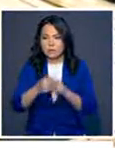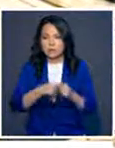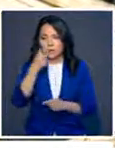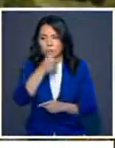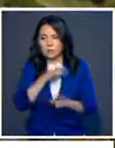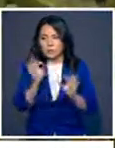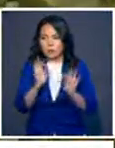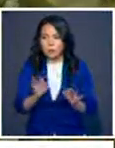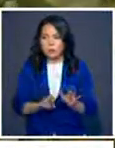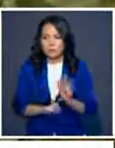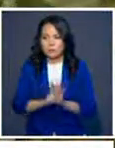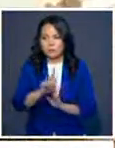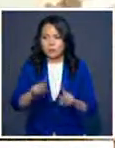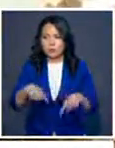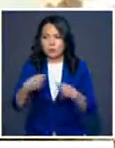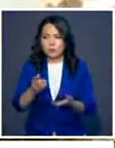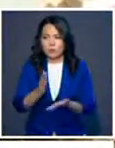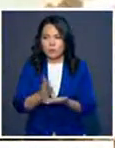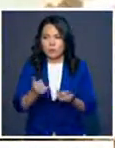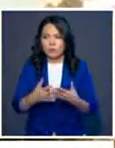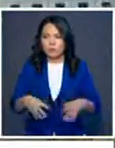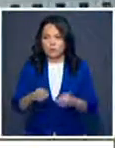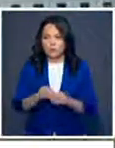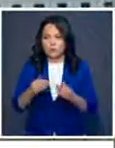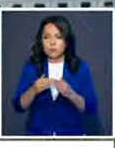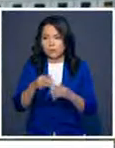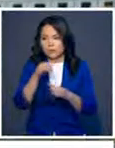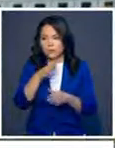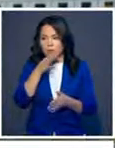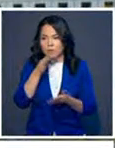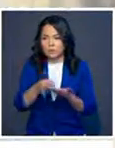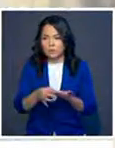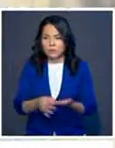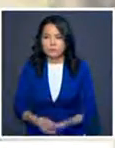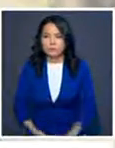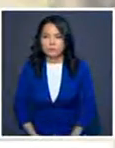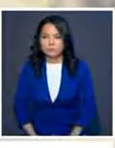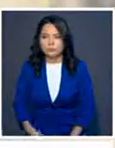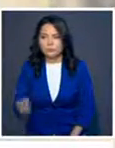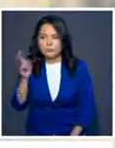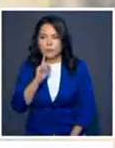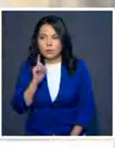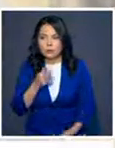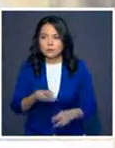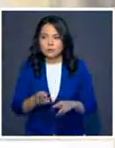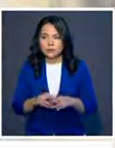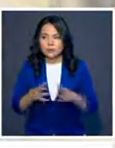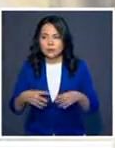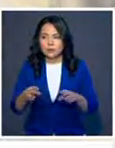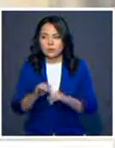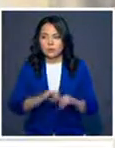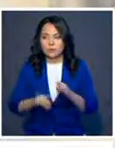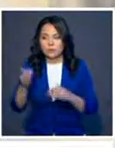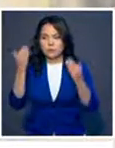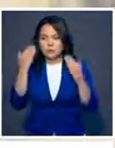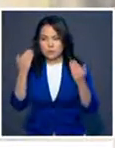күзінде тапсырылмақ. Бірақ Тасқайыровтар отбасына одан пәтер бұйыруы екіталай. Ал әзірге бір анығы көпбалалы отбасы далада қалуы